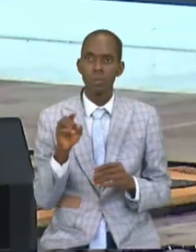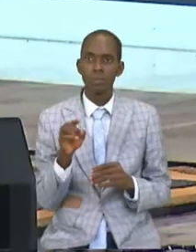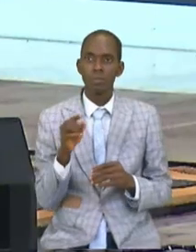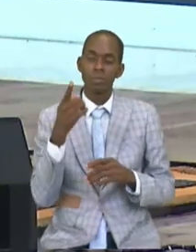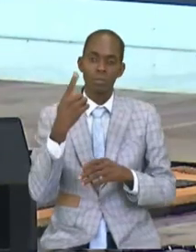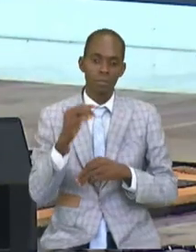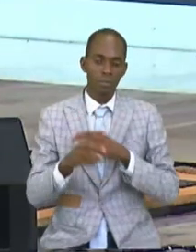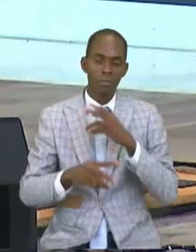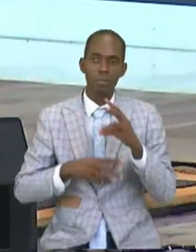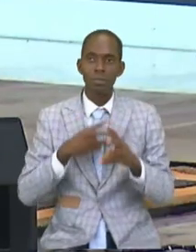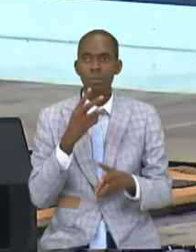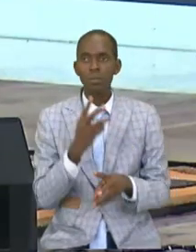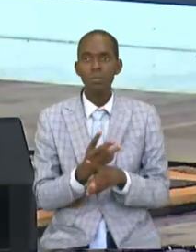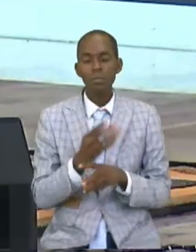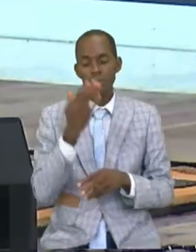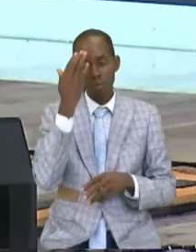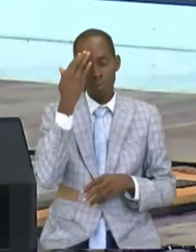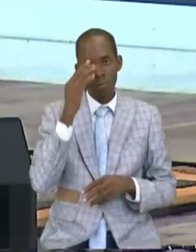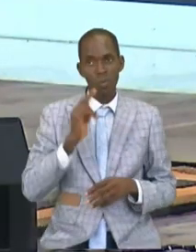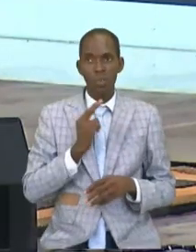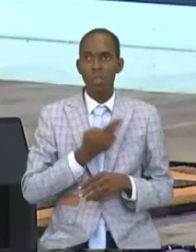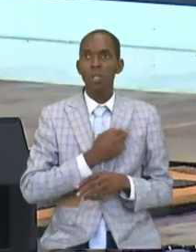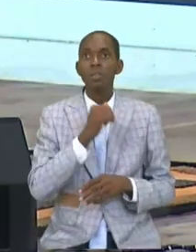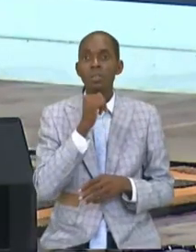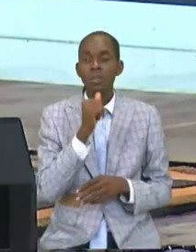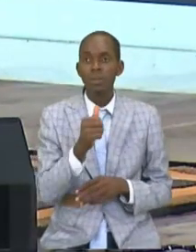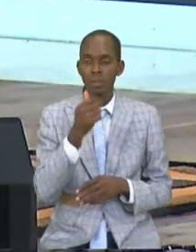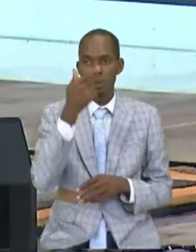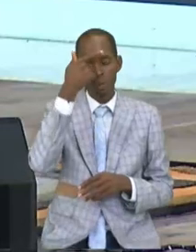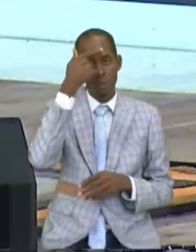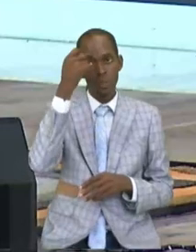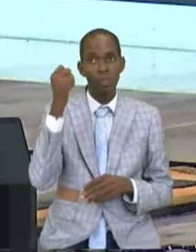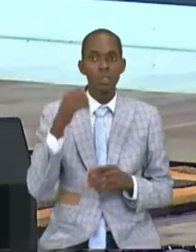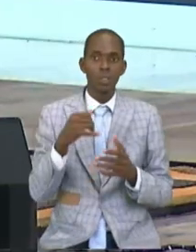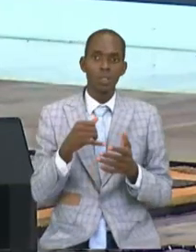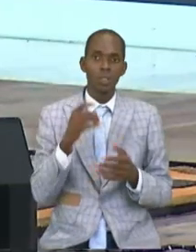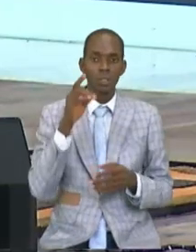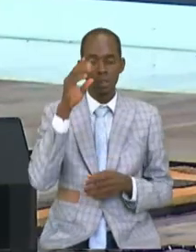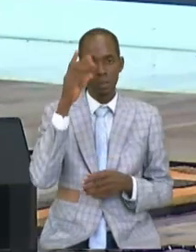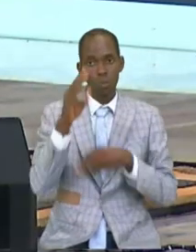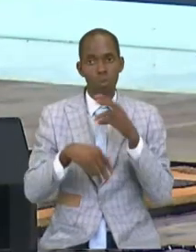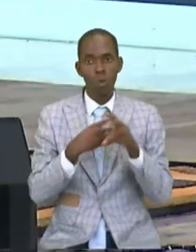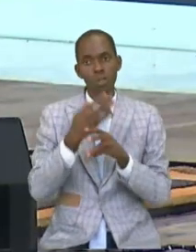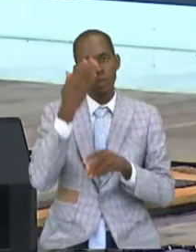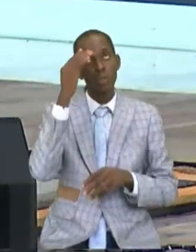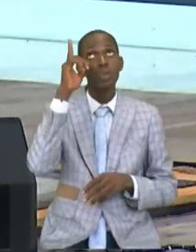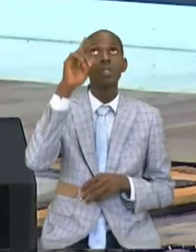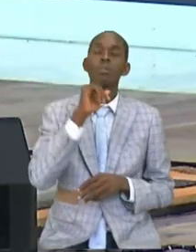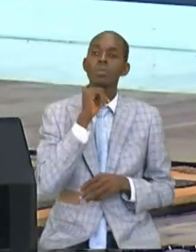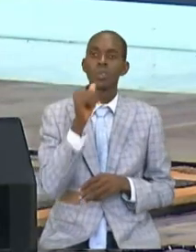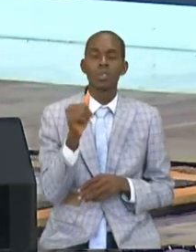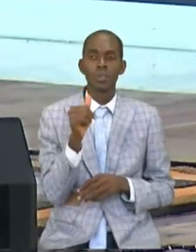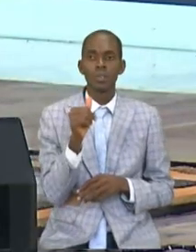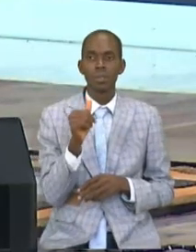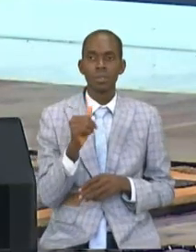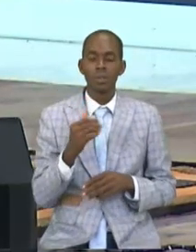Et nous le sommes. Si le monde ne nous connaît pas, c'est qu'il ne l'a pas connu.